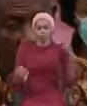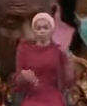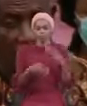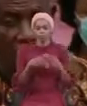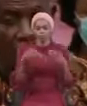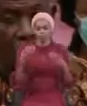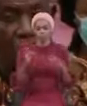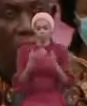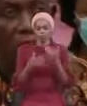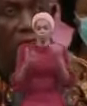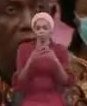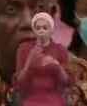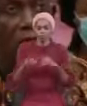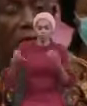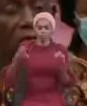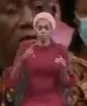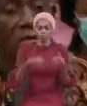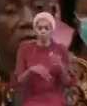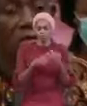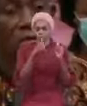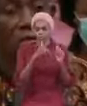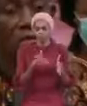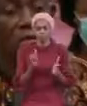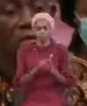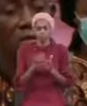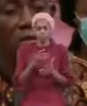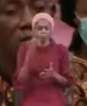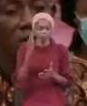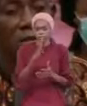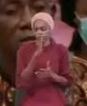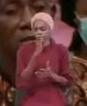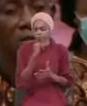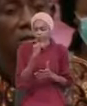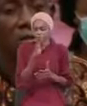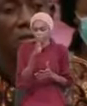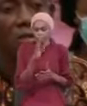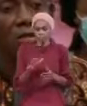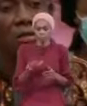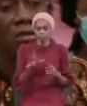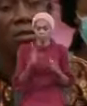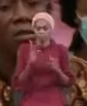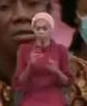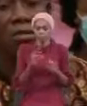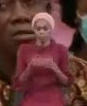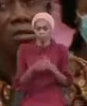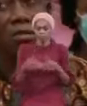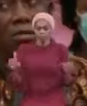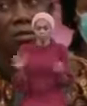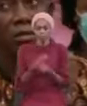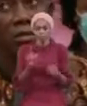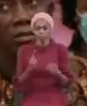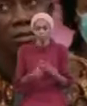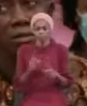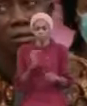les éclus des cieux et si je ne répends pas sur vous la bénédition en abonance ma question est